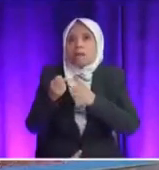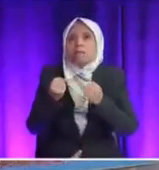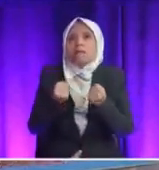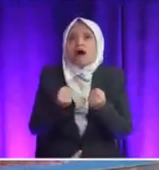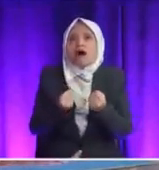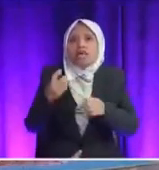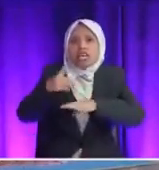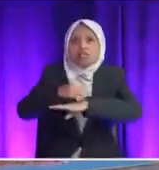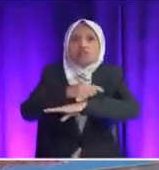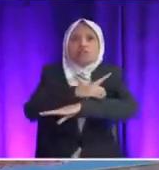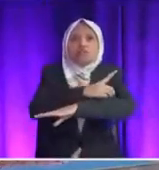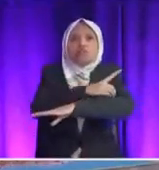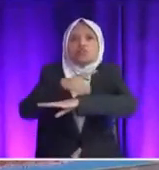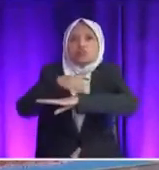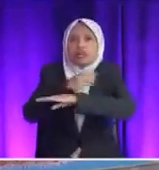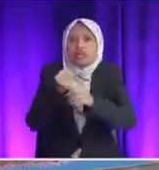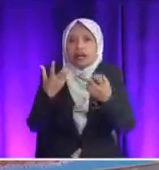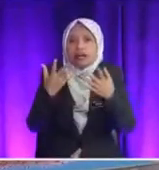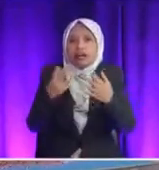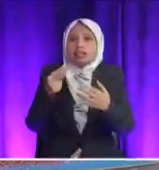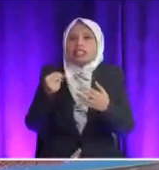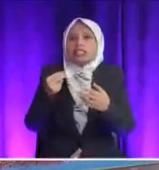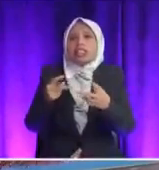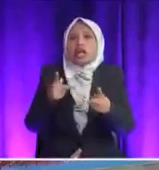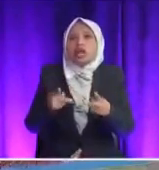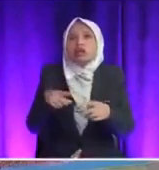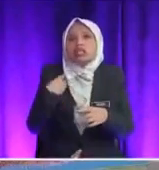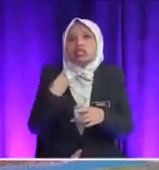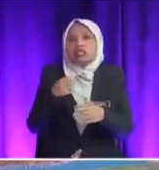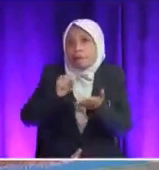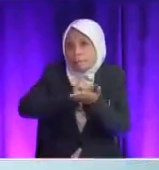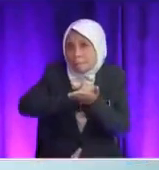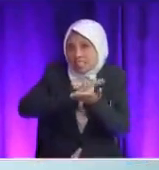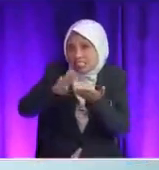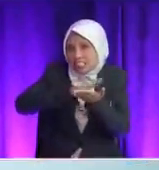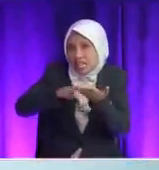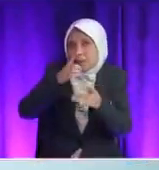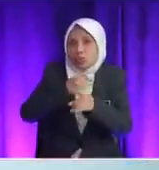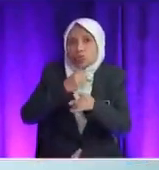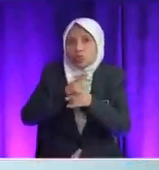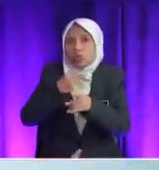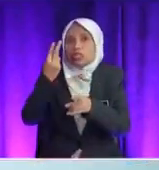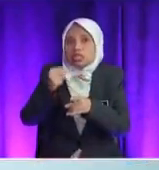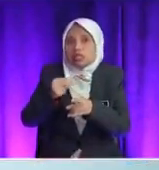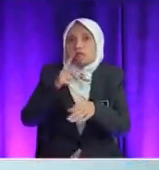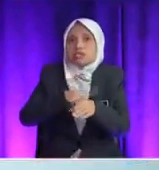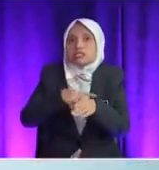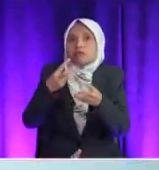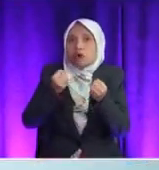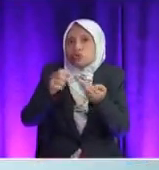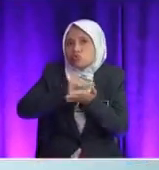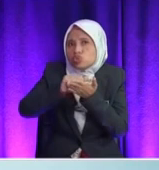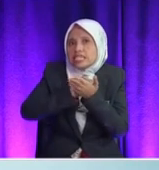cuci betul nanti bila kita enak bersihkan dengan air bersih ya ke tanggal kotoran yang butuh habis oh